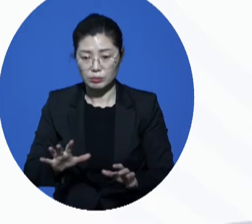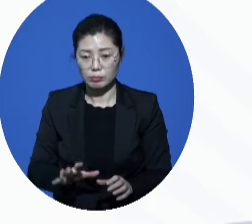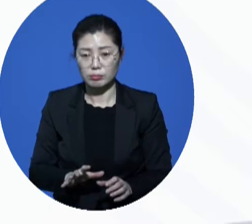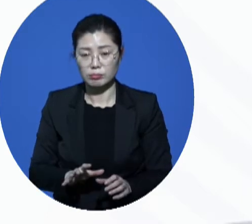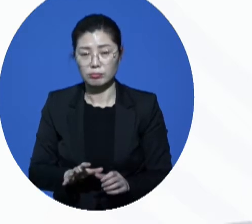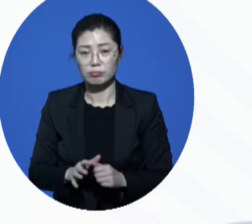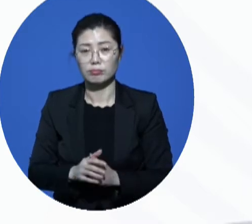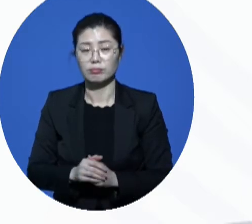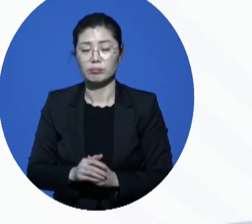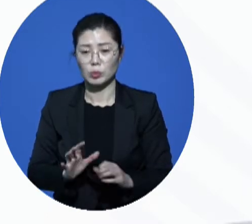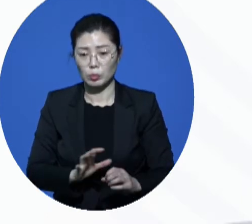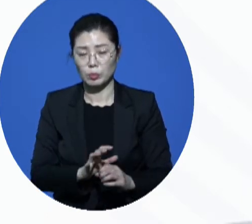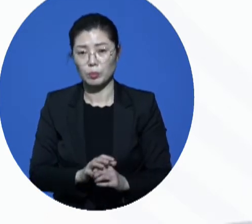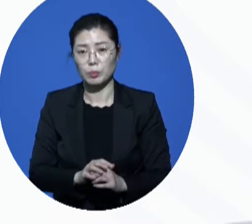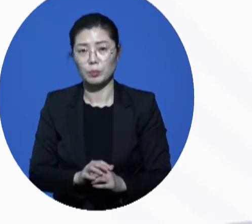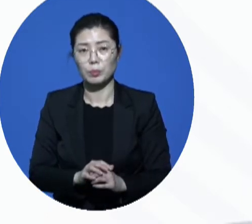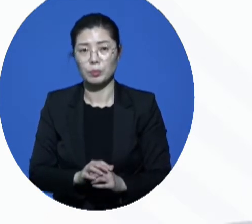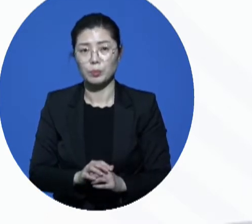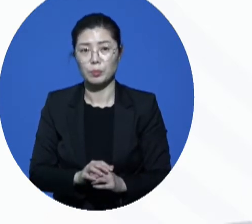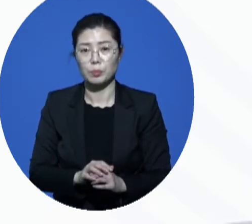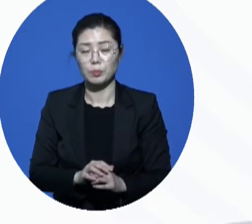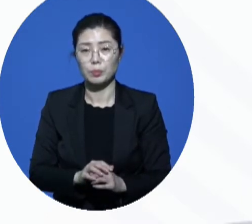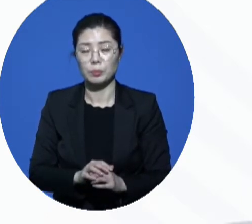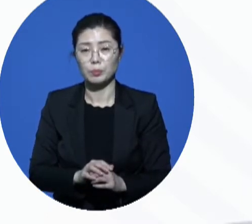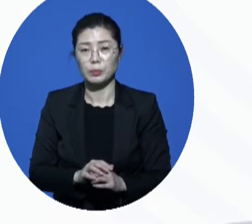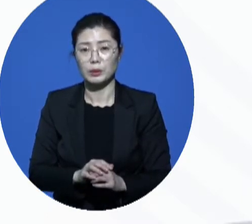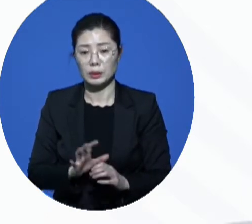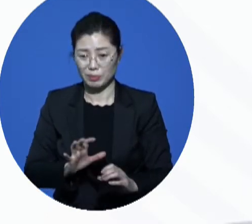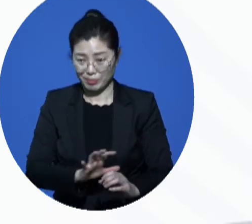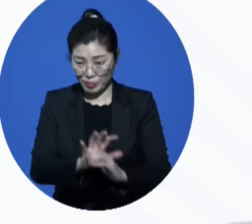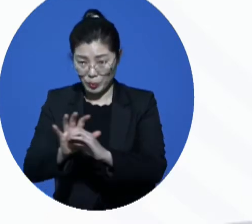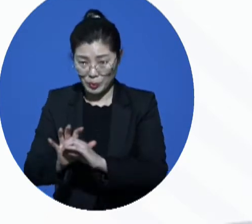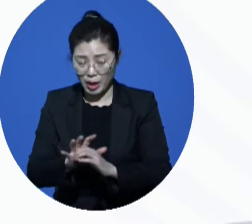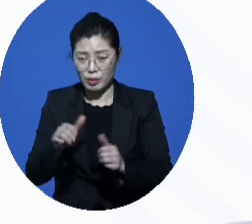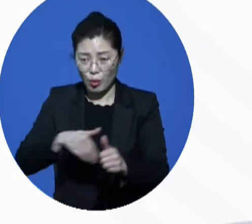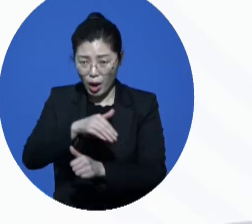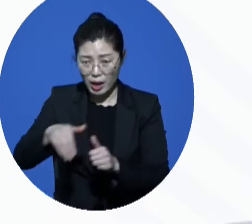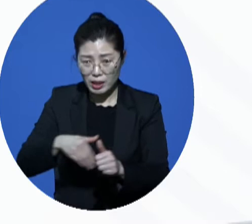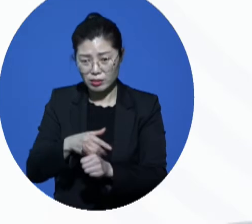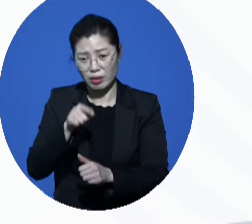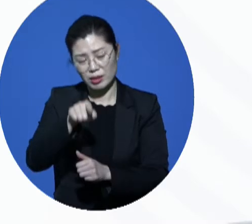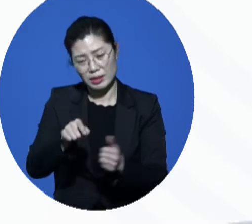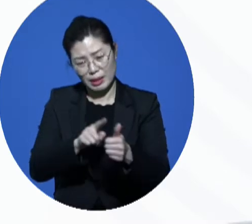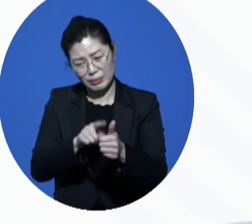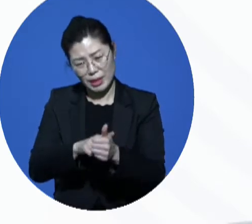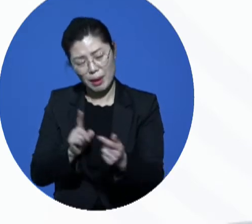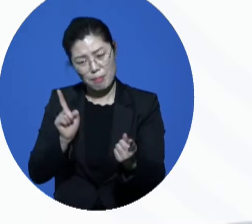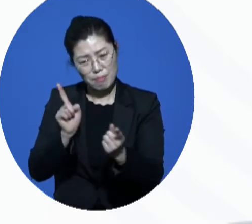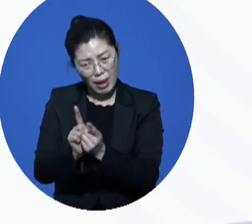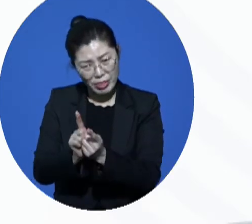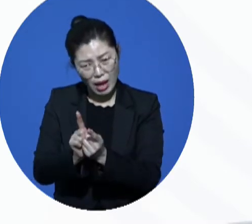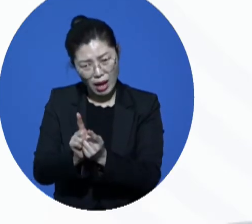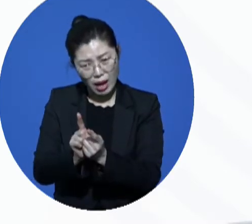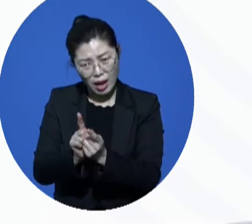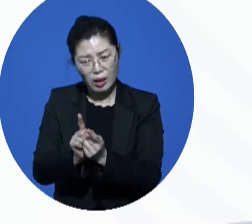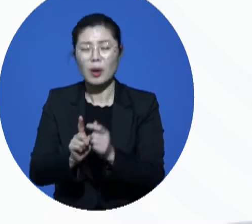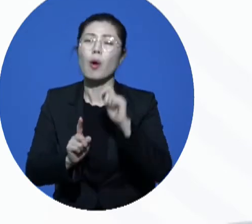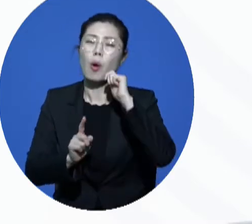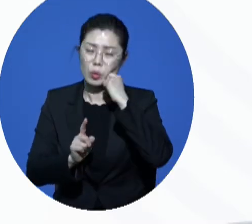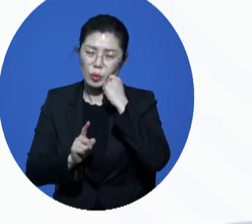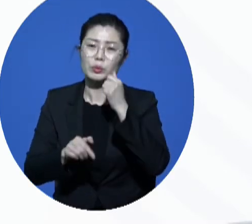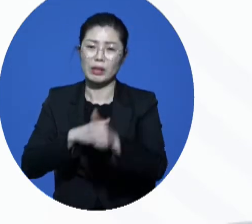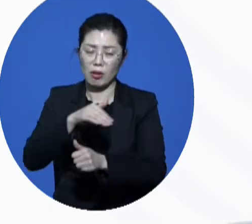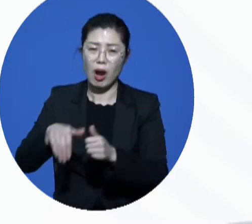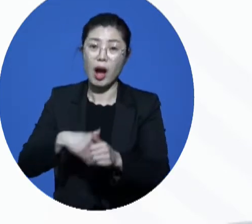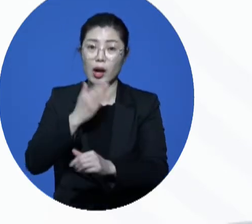만남은 오히려 줄어들었었고, 그리고 예방적 코호트 격리라는 이름으로 이분 하고 만날 수 있는 상황들이 더욱 단절돼 있었는데